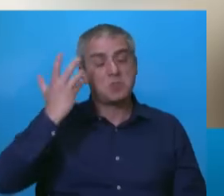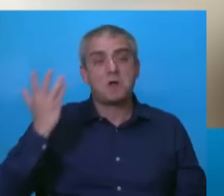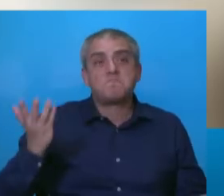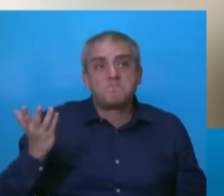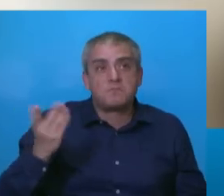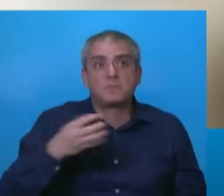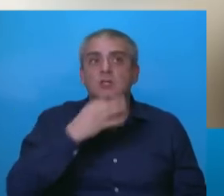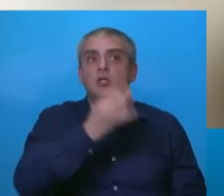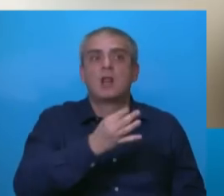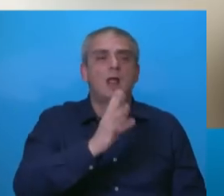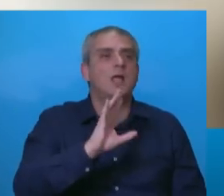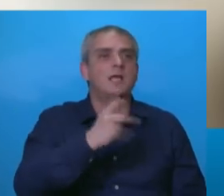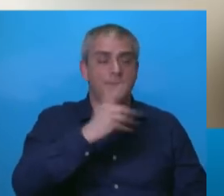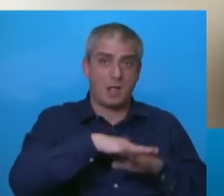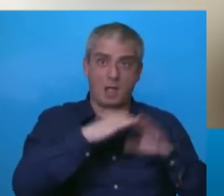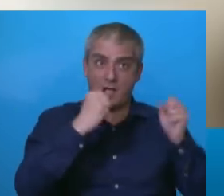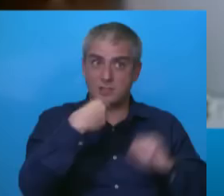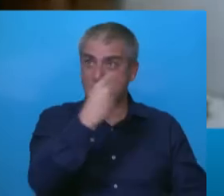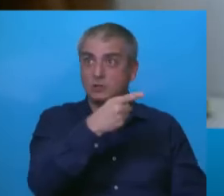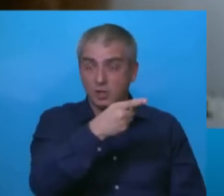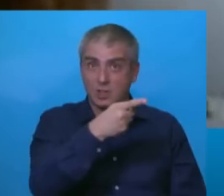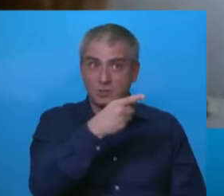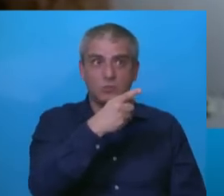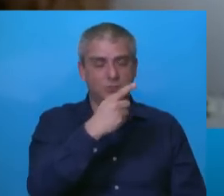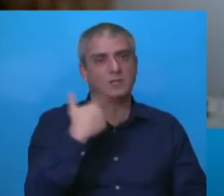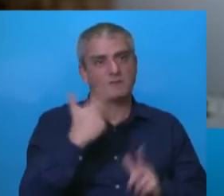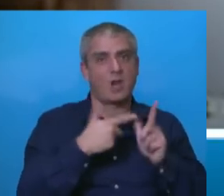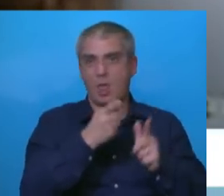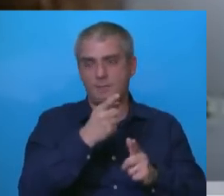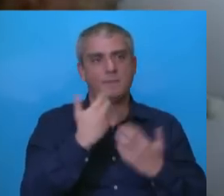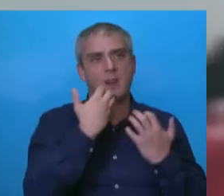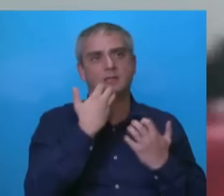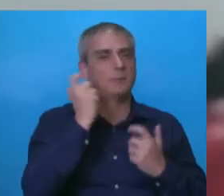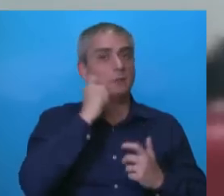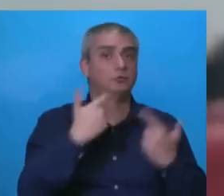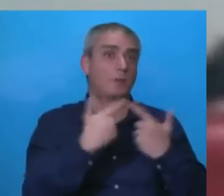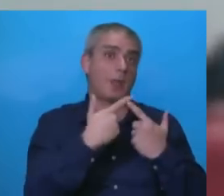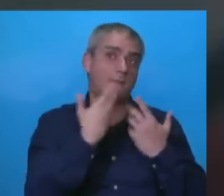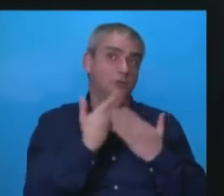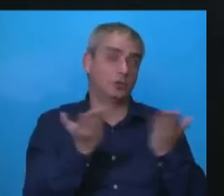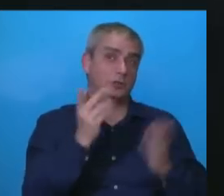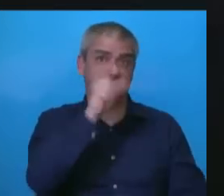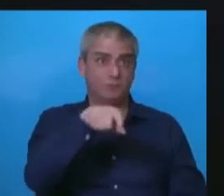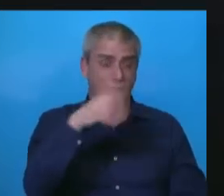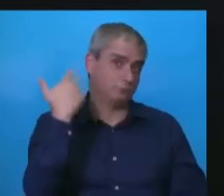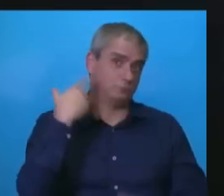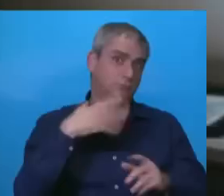שצריכה להישאל היא שמה החנינה שניתנה לגלגר תביא לוחמים שלא לספר על פשעי מלחמה שנחשפו עליהם במהלך שירותם.